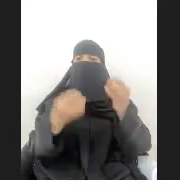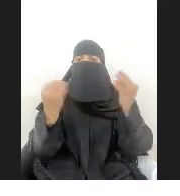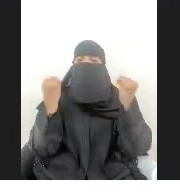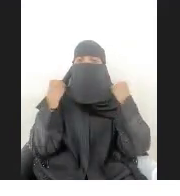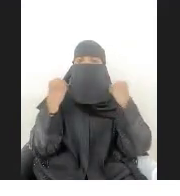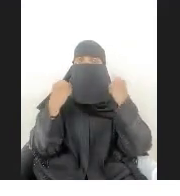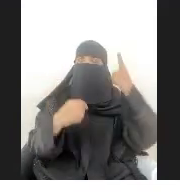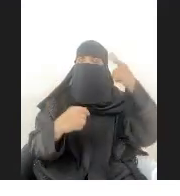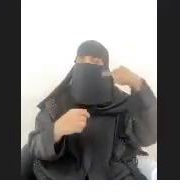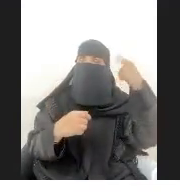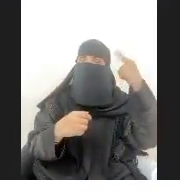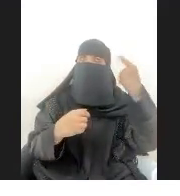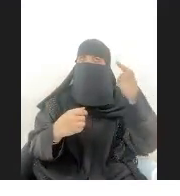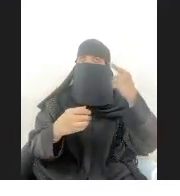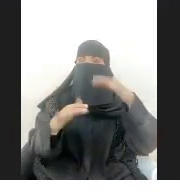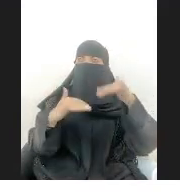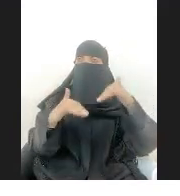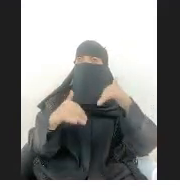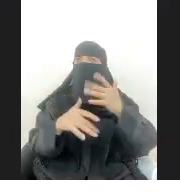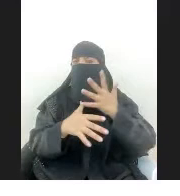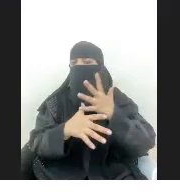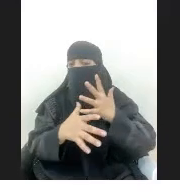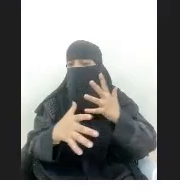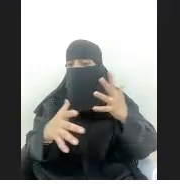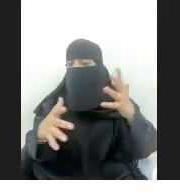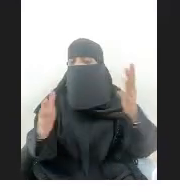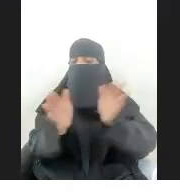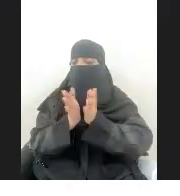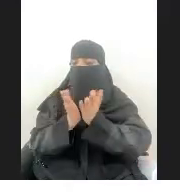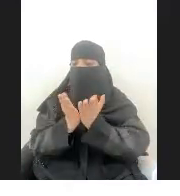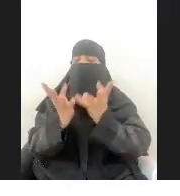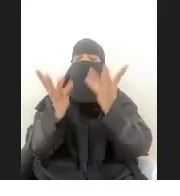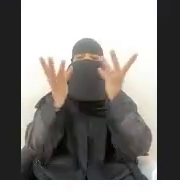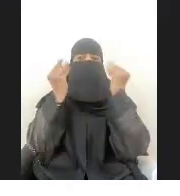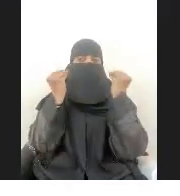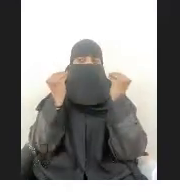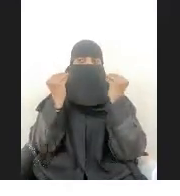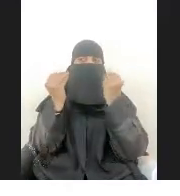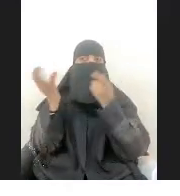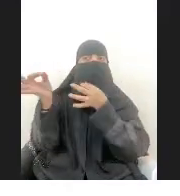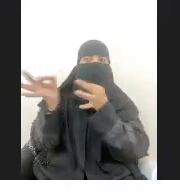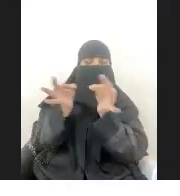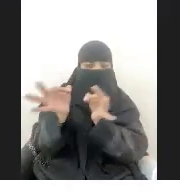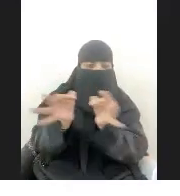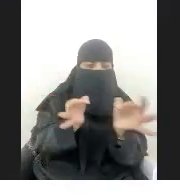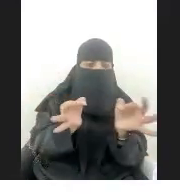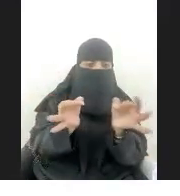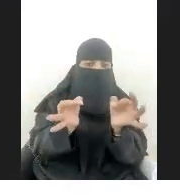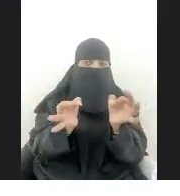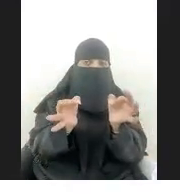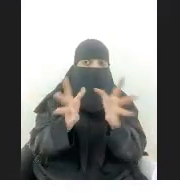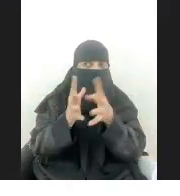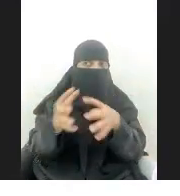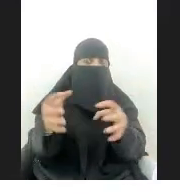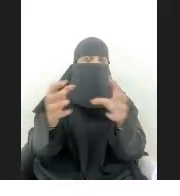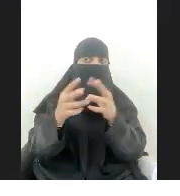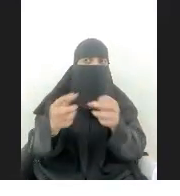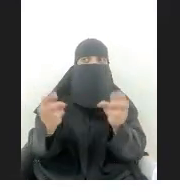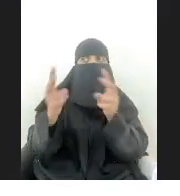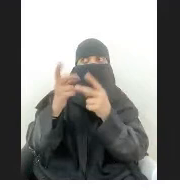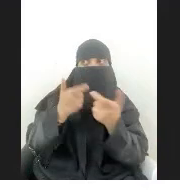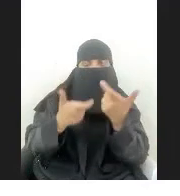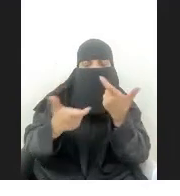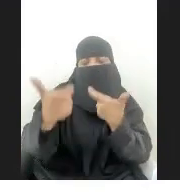في المادة، وقت عنده وقت إن هو يبحث، إن هو يخطط، إن هو يراجع. كل هذه الأشياء من